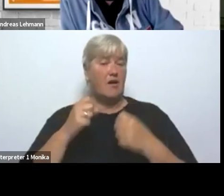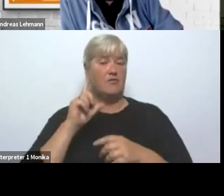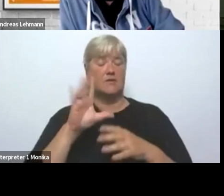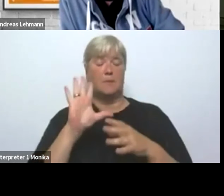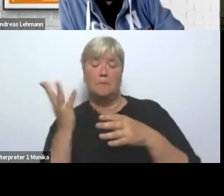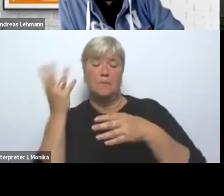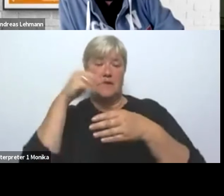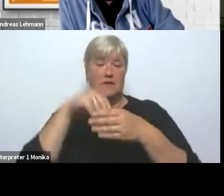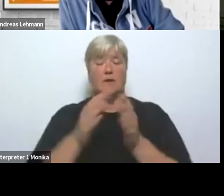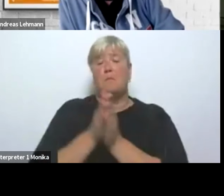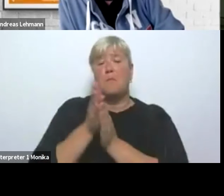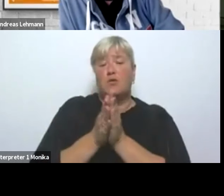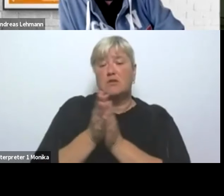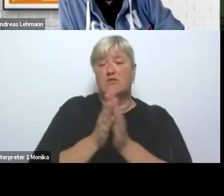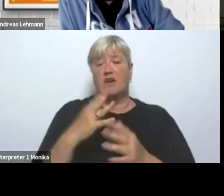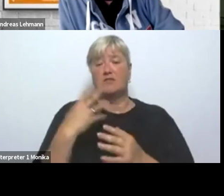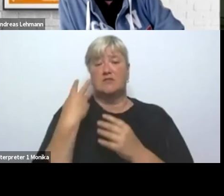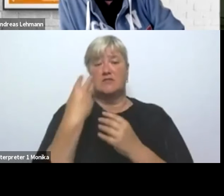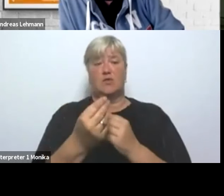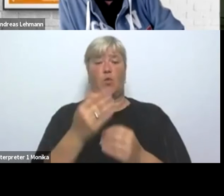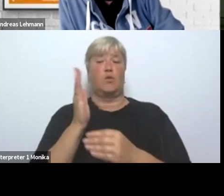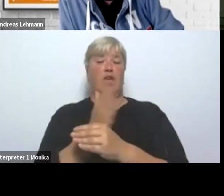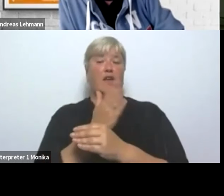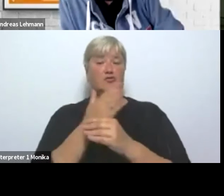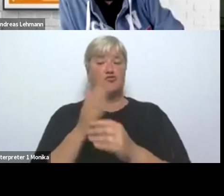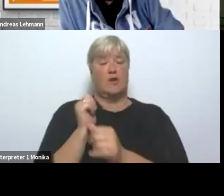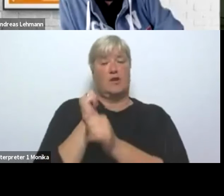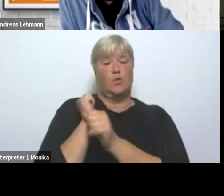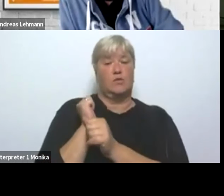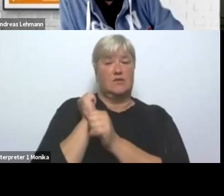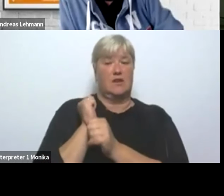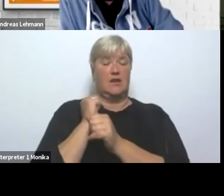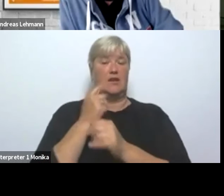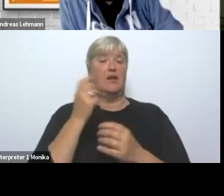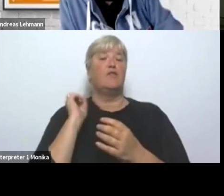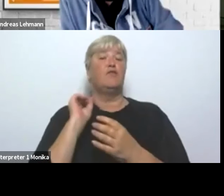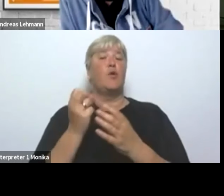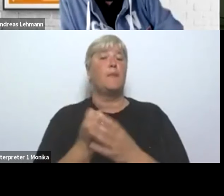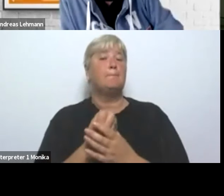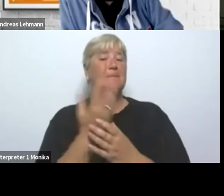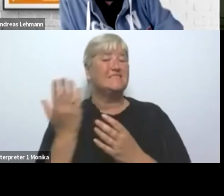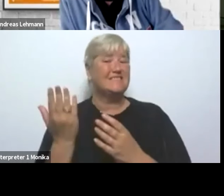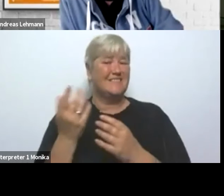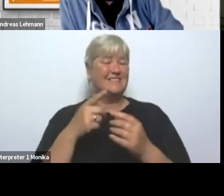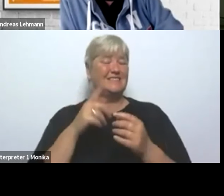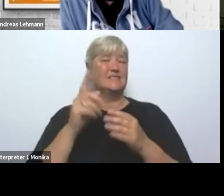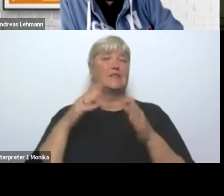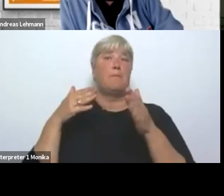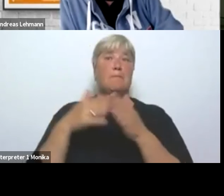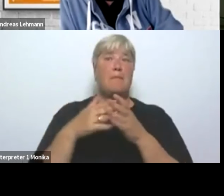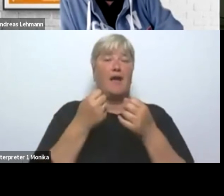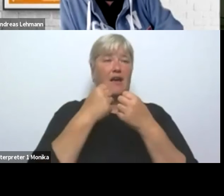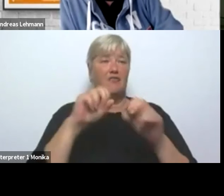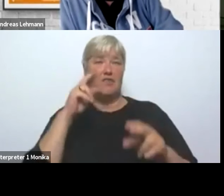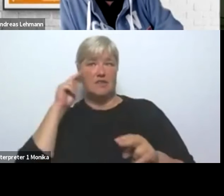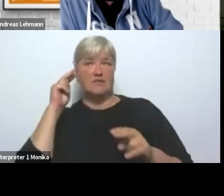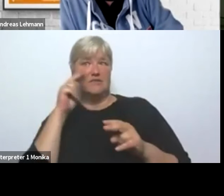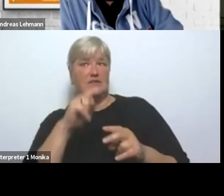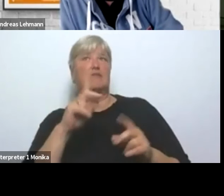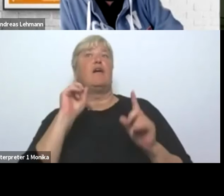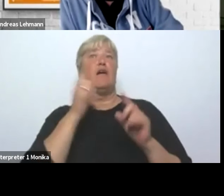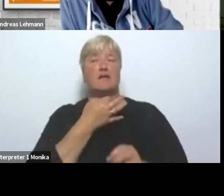dort motivieren, dass wirklich von den Entscheidungsträgern das Businesspotenzial der Barrierefreiheit erkannt wird. Und da haben wir